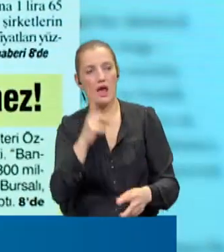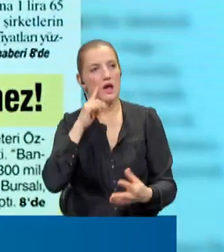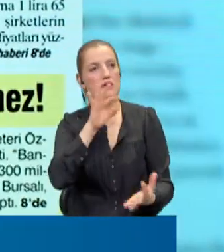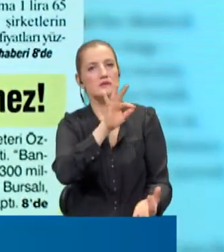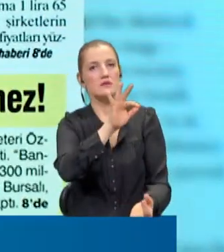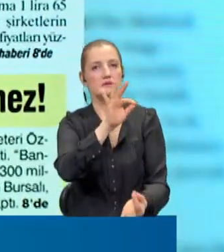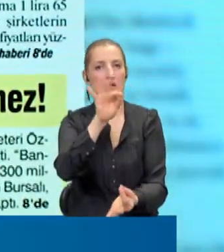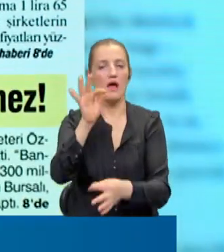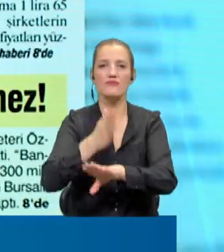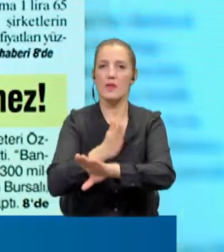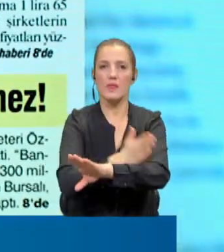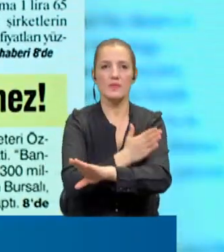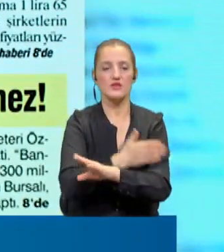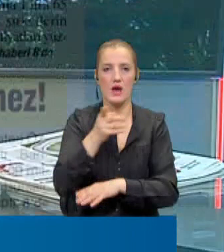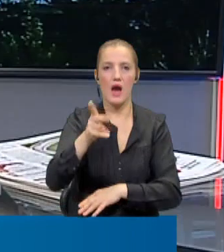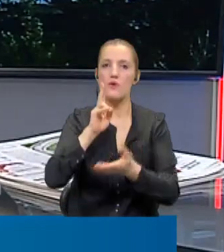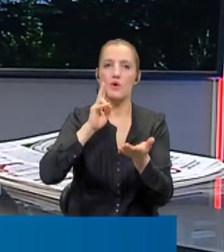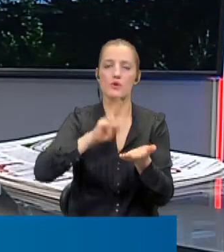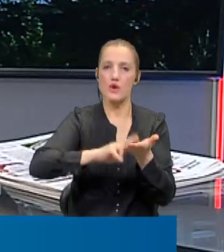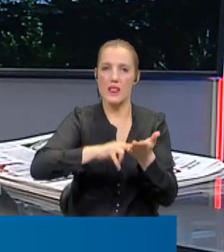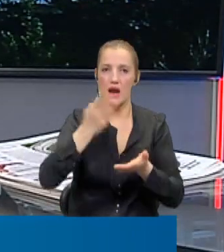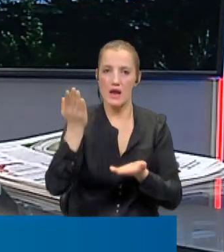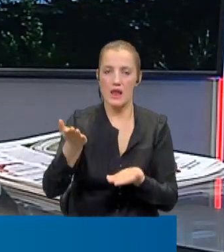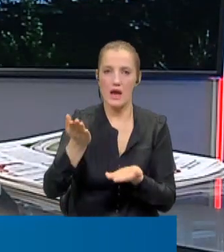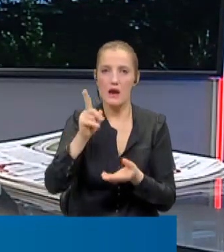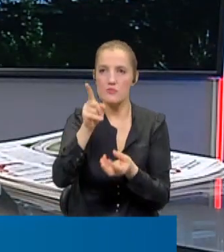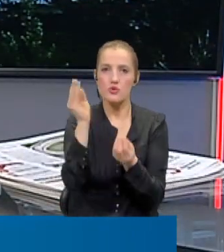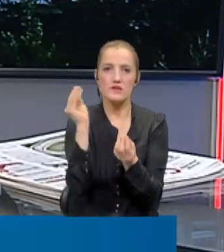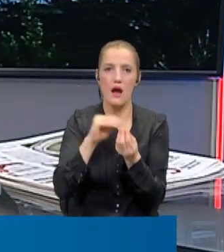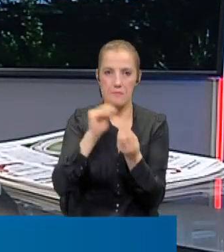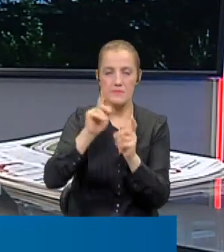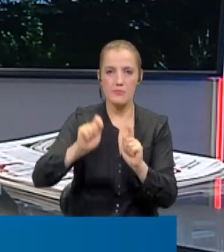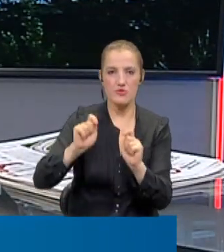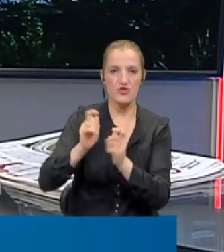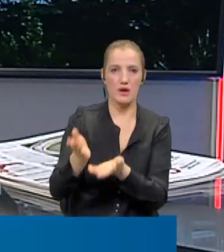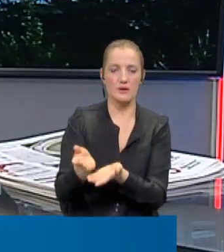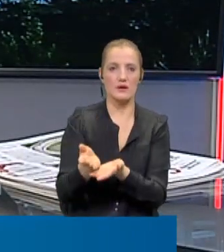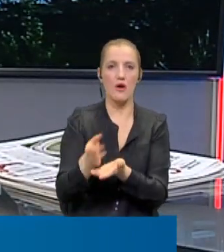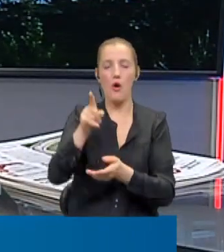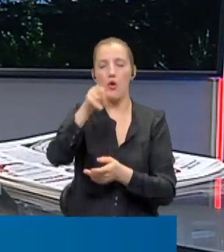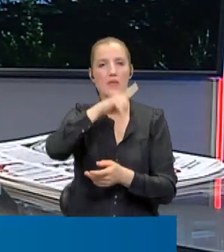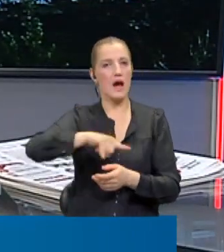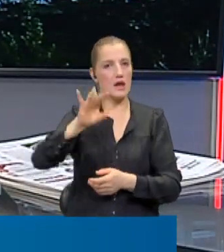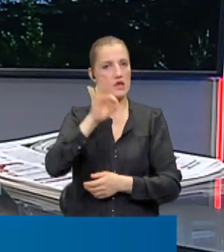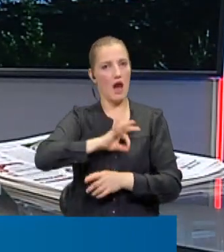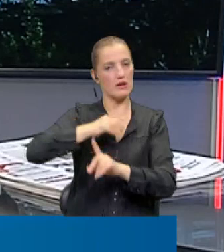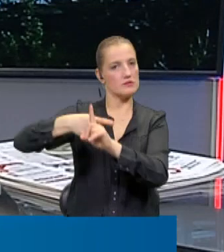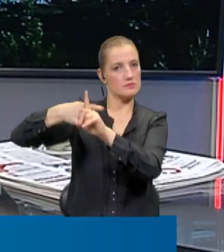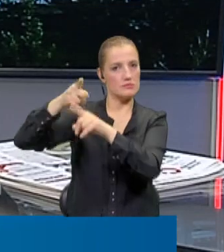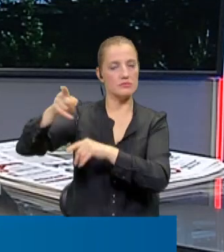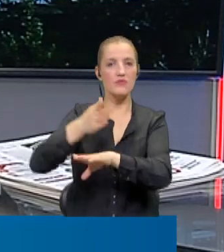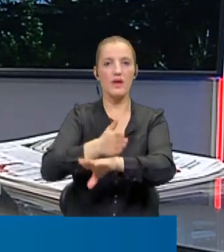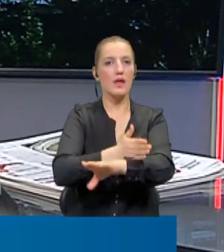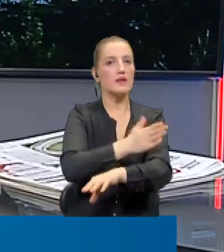insanlara vatandaşı abonelere bu faiz zamlar mı yapılacak yani onlar kârlarını arttırırken